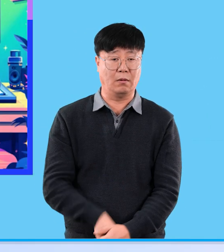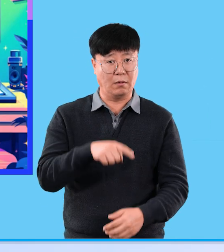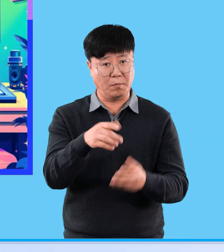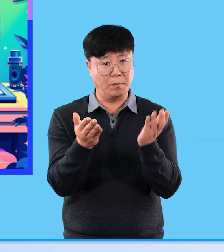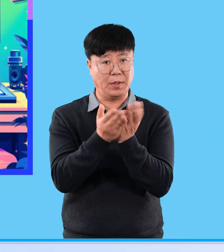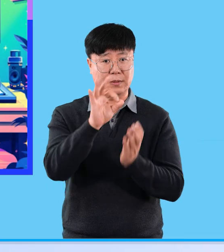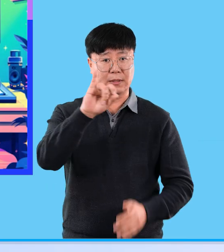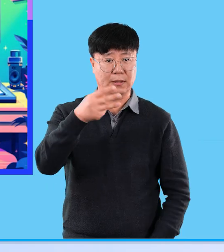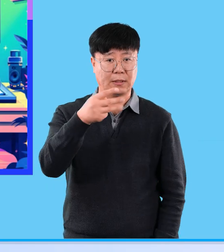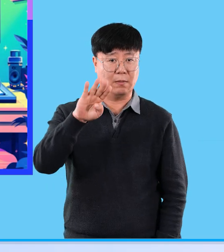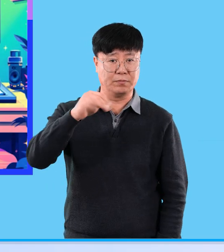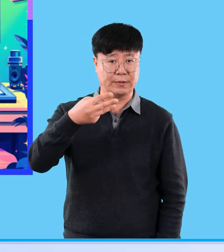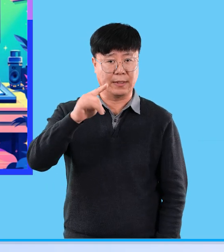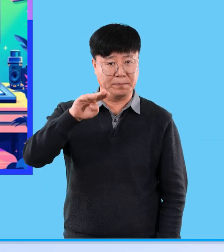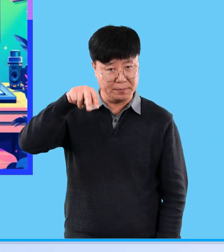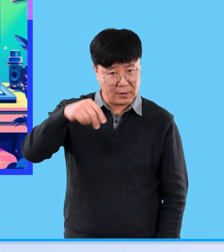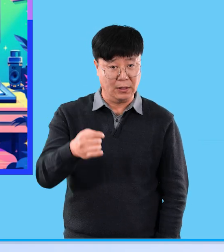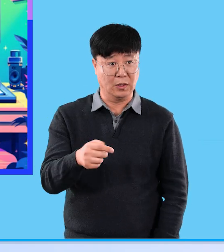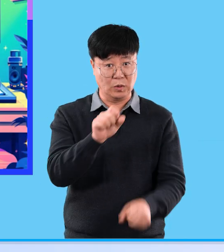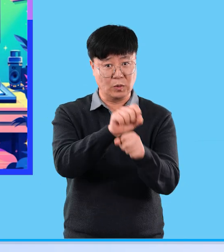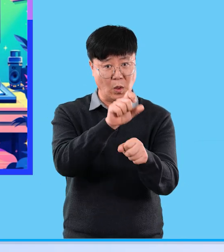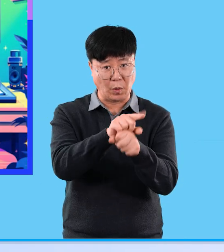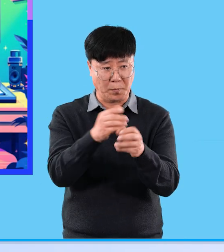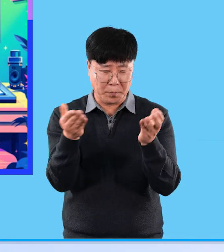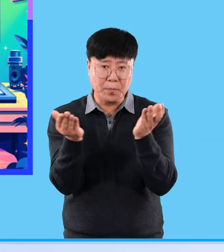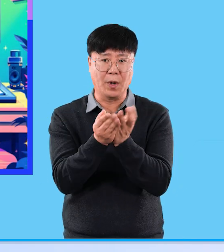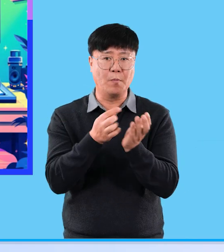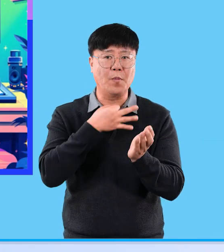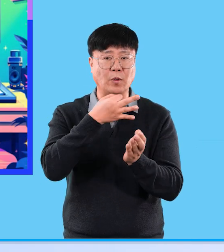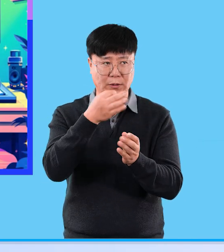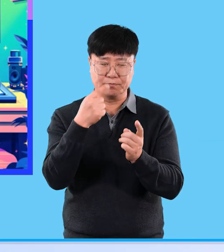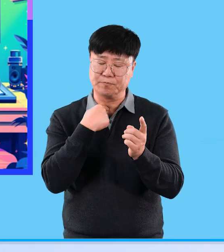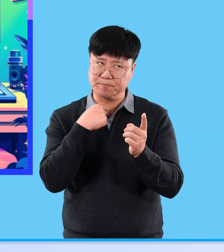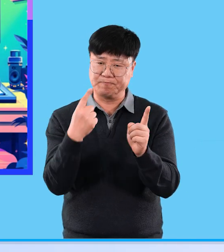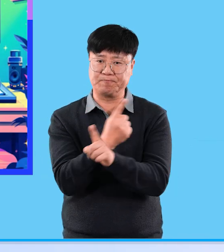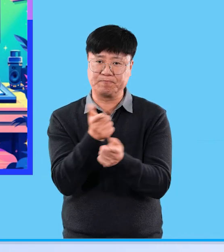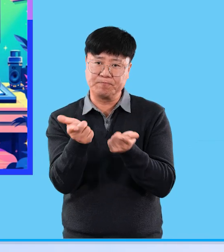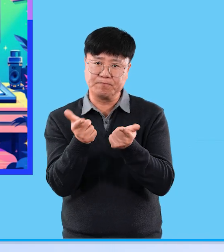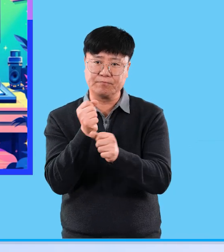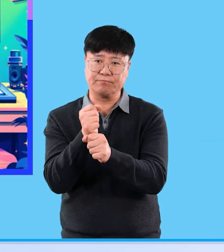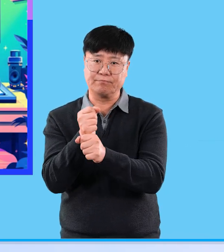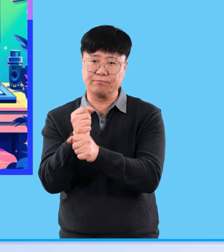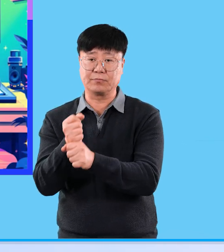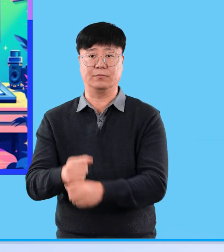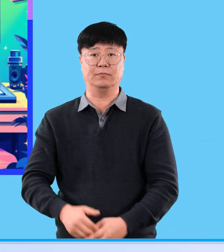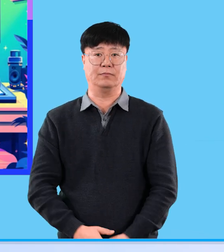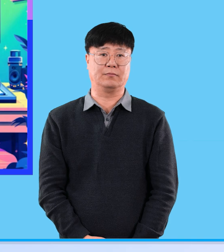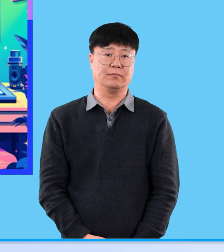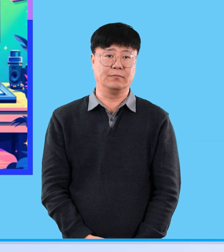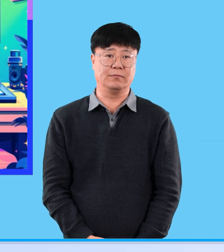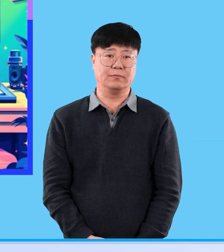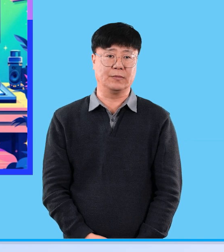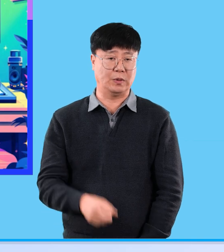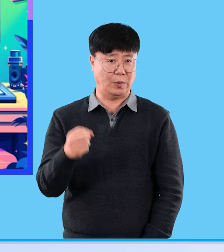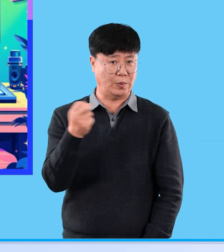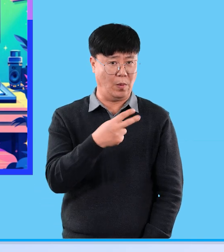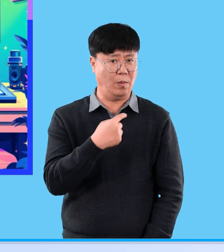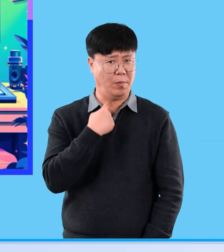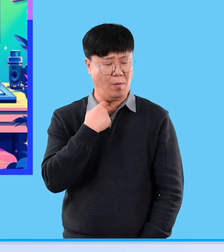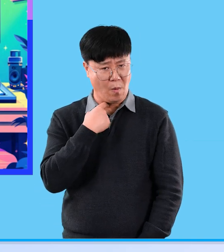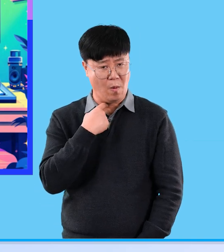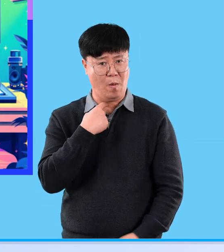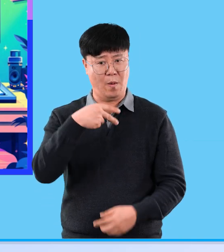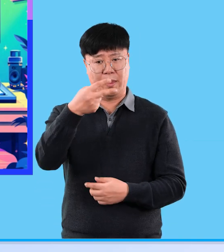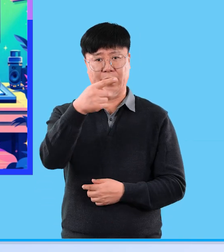거기에 맞춰서 11랩스는 성격에 맞는 목소리를 디자인을 하게 됩니다. 그리고 또